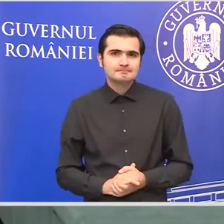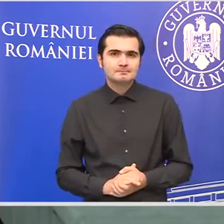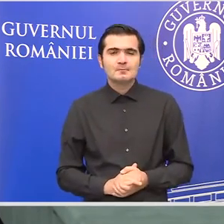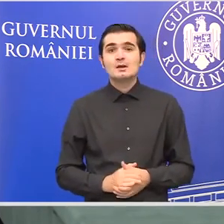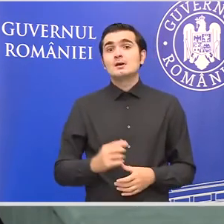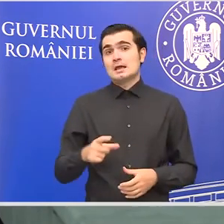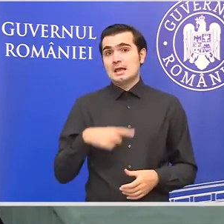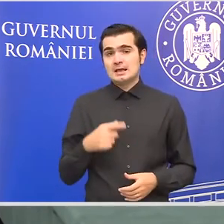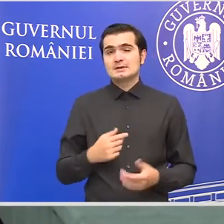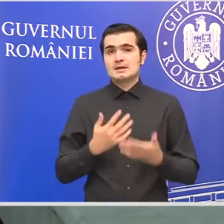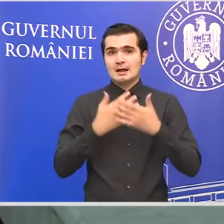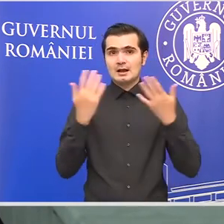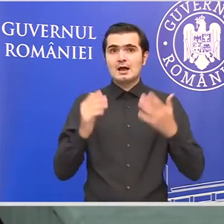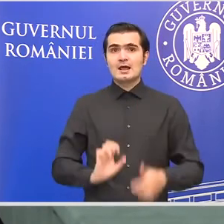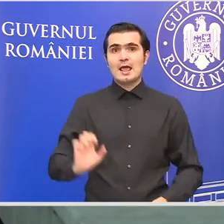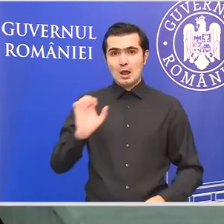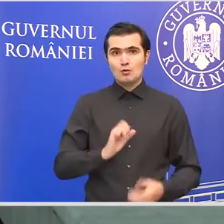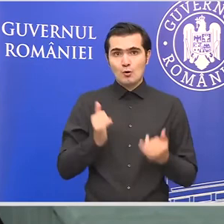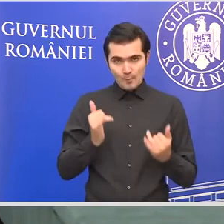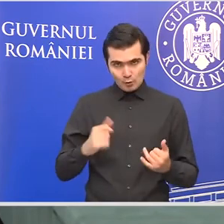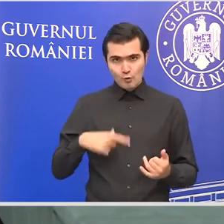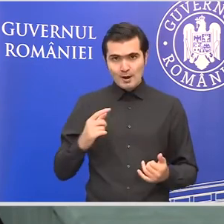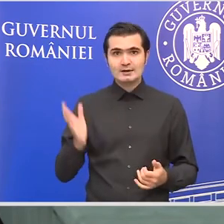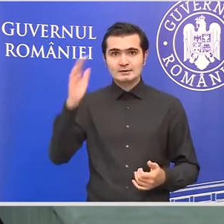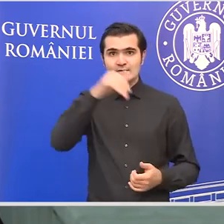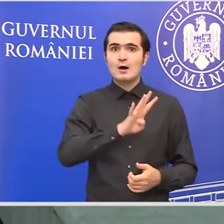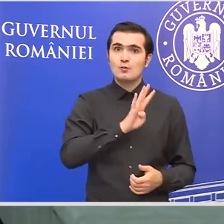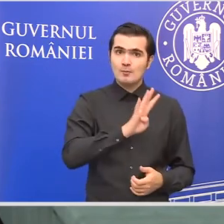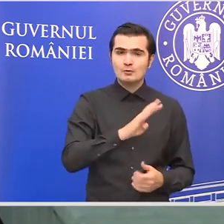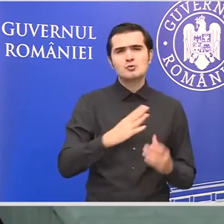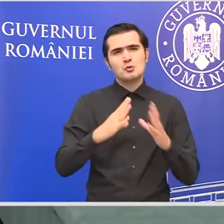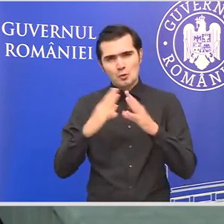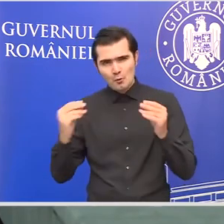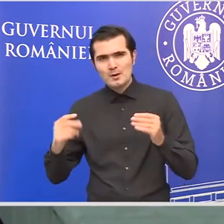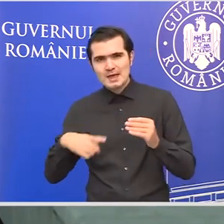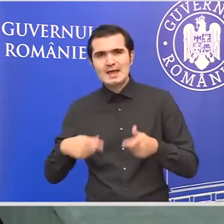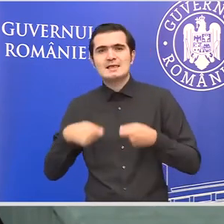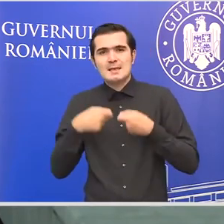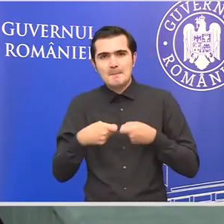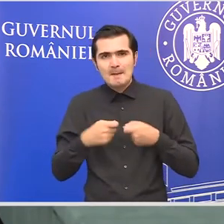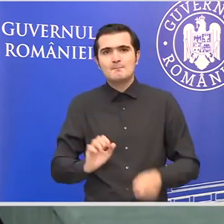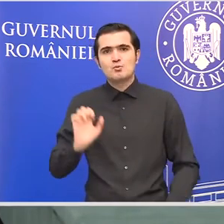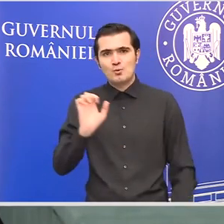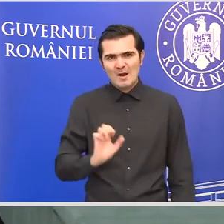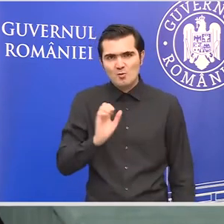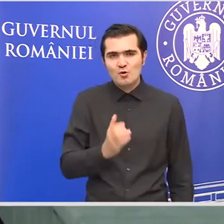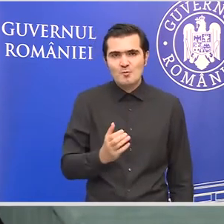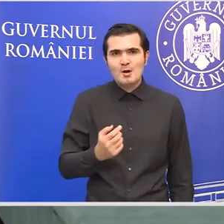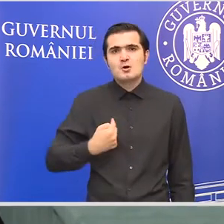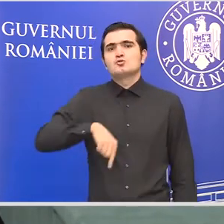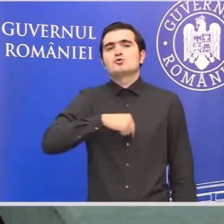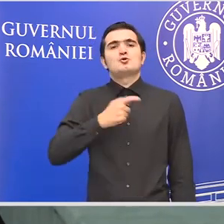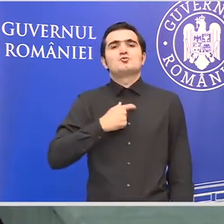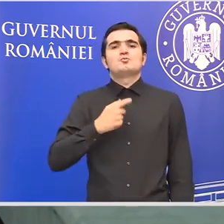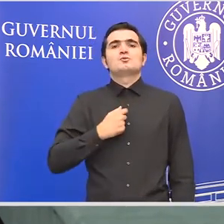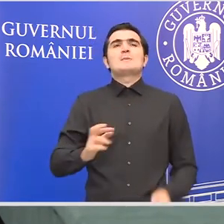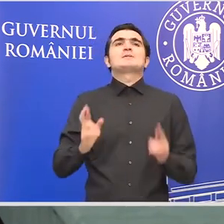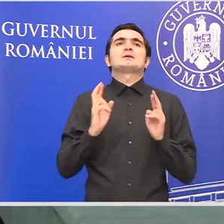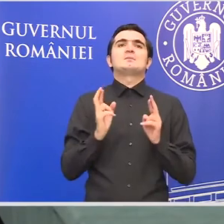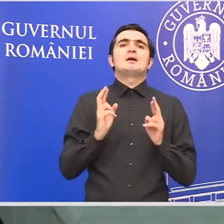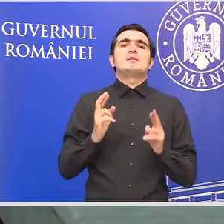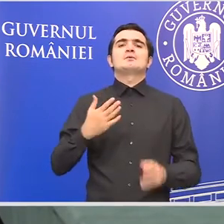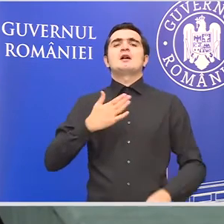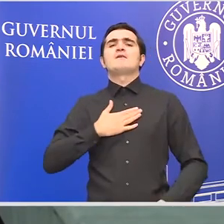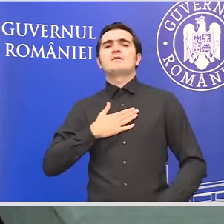Este evident că Europa în momentul de față este în valul 4. România face parte din Europa. Noi nu putem spera că vom avea